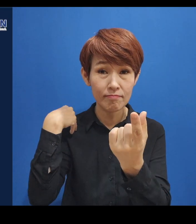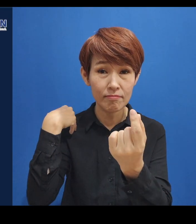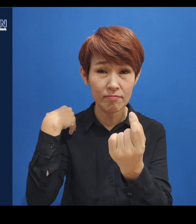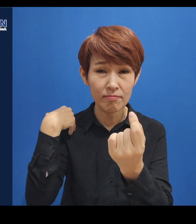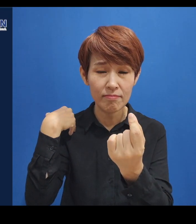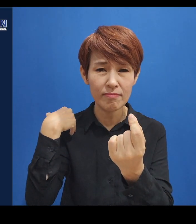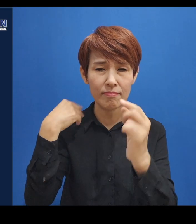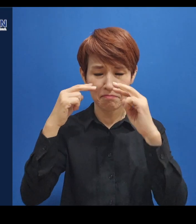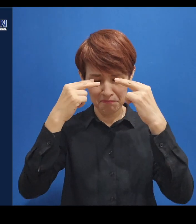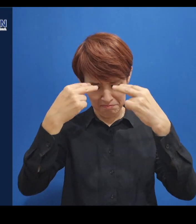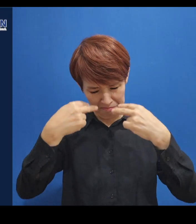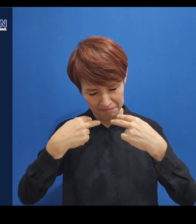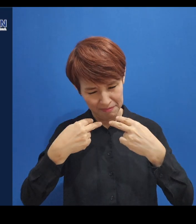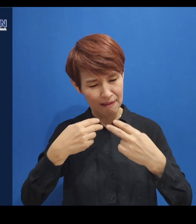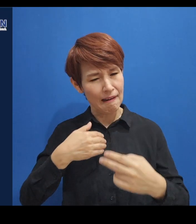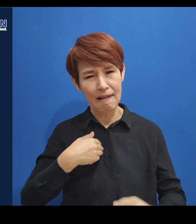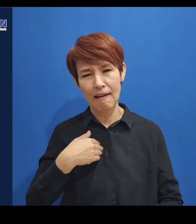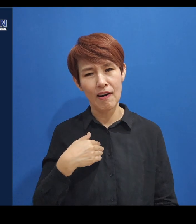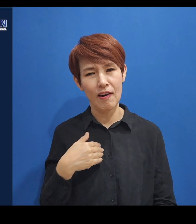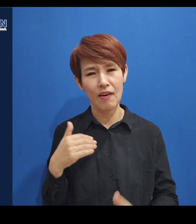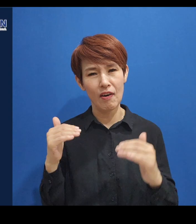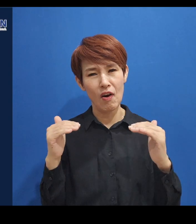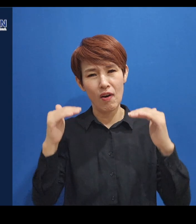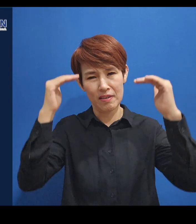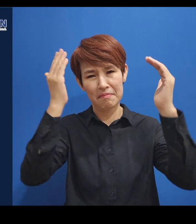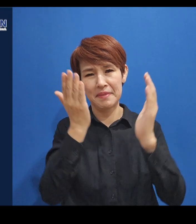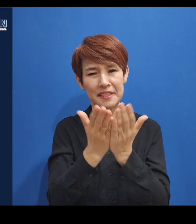근데 최고 어른답지를 않아요.